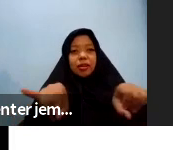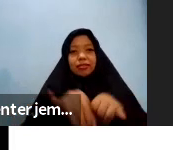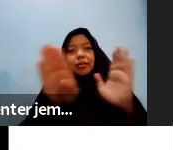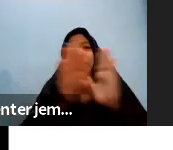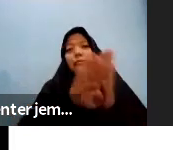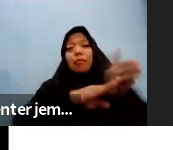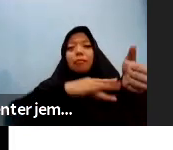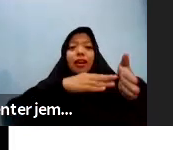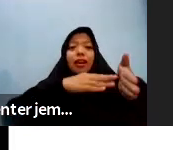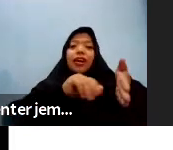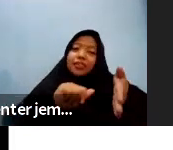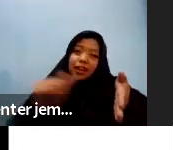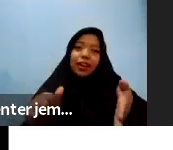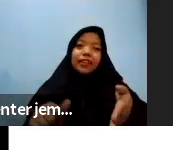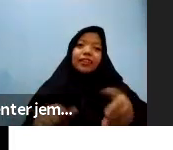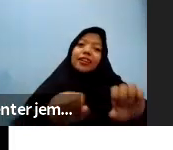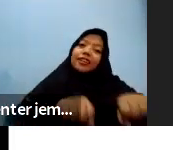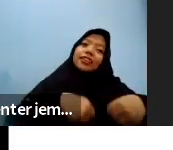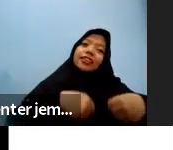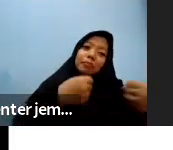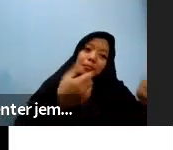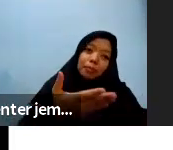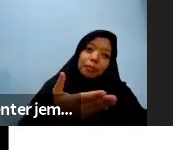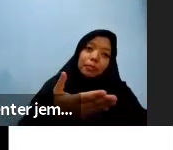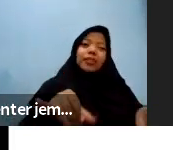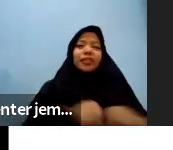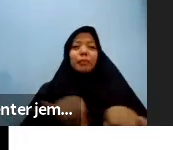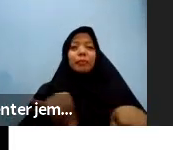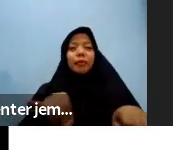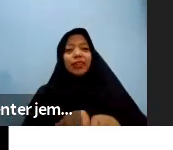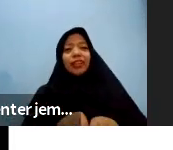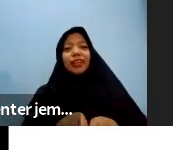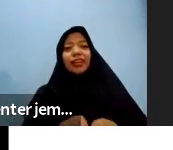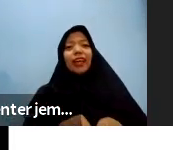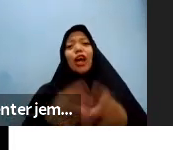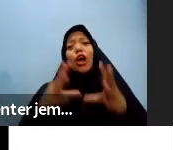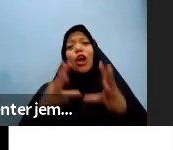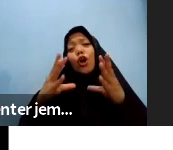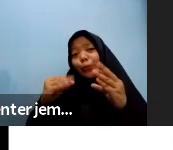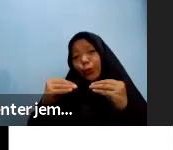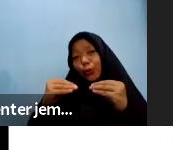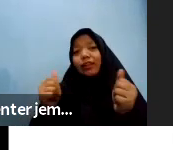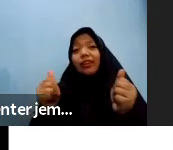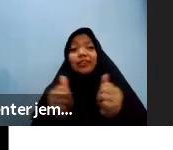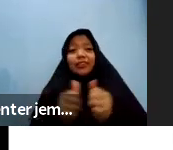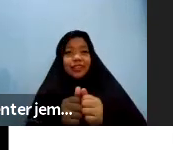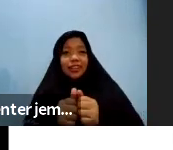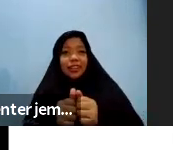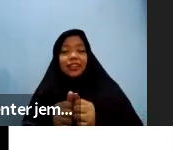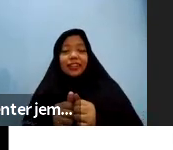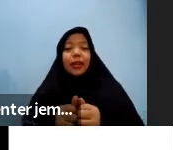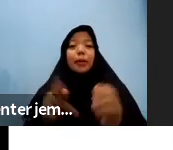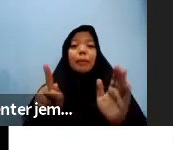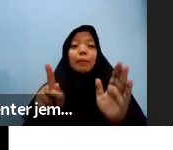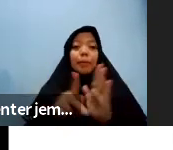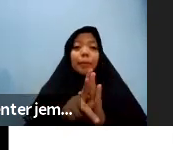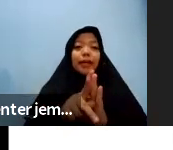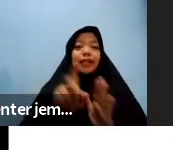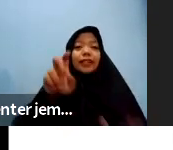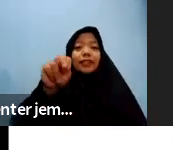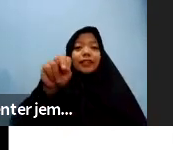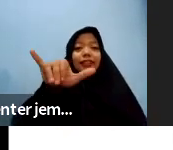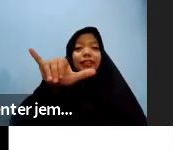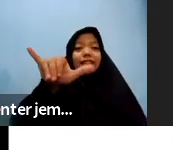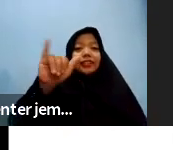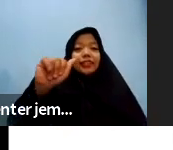karena ada ada perbincangan yang antara penyiar jadi ini bisa diputer dan nanti bisa diapresiasi oleh